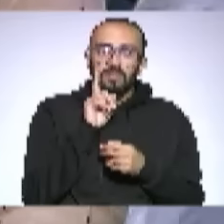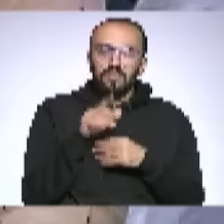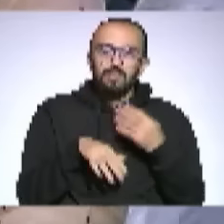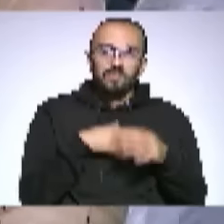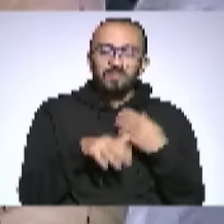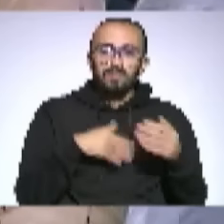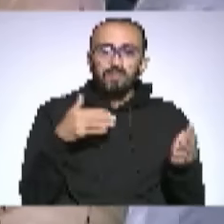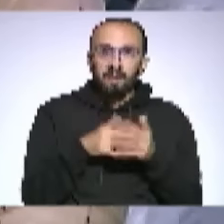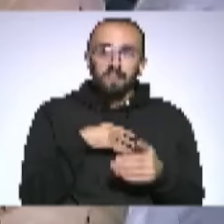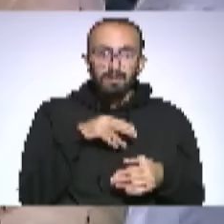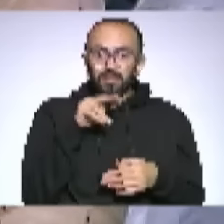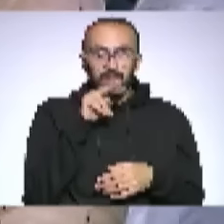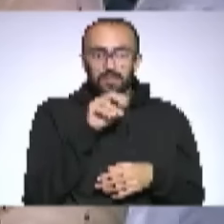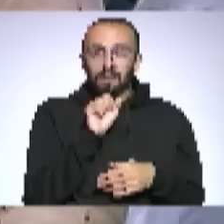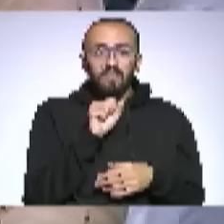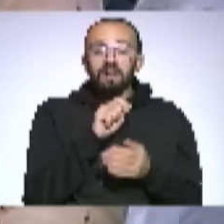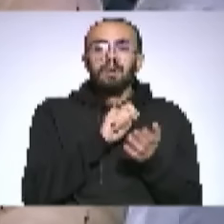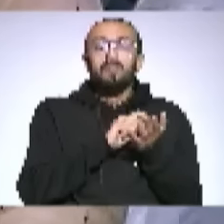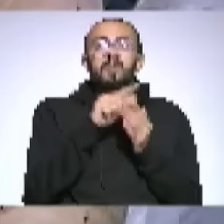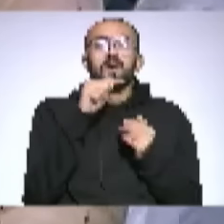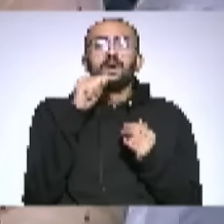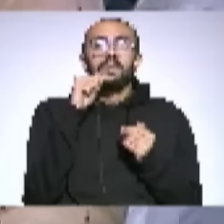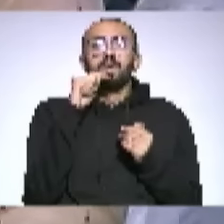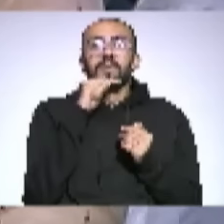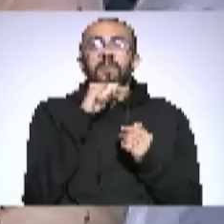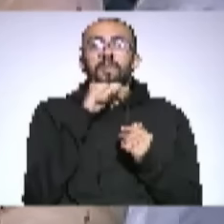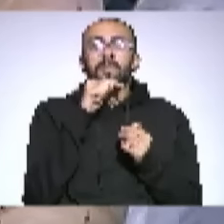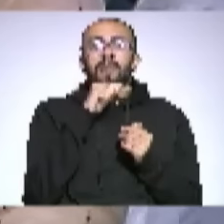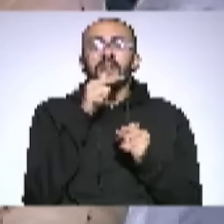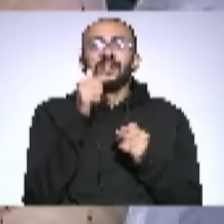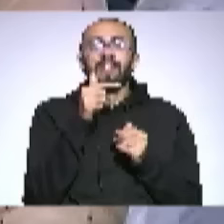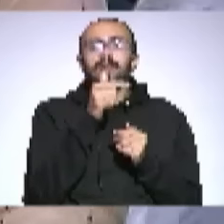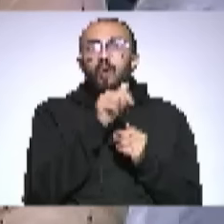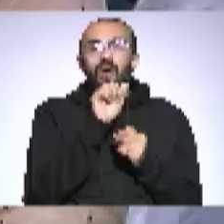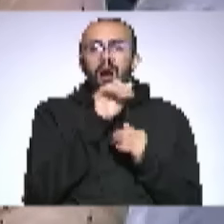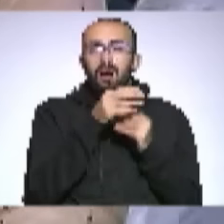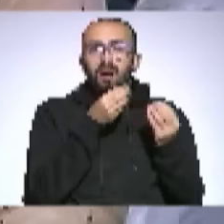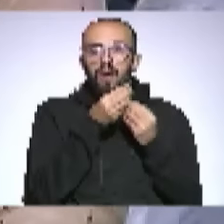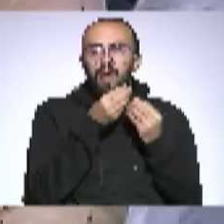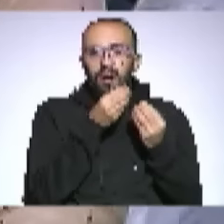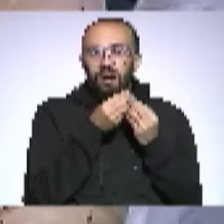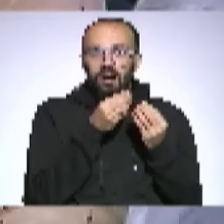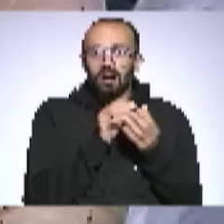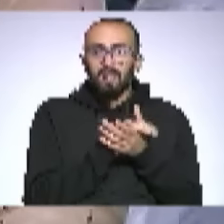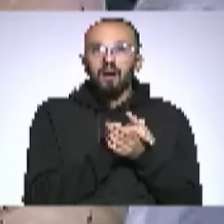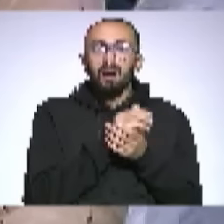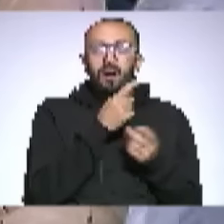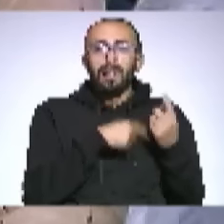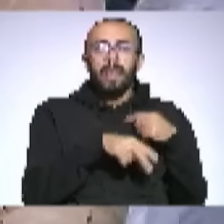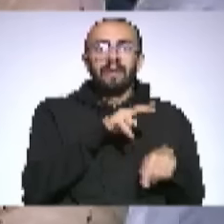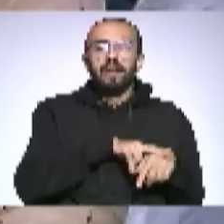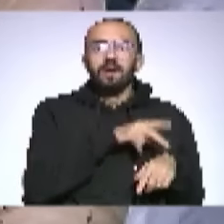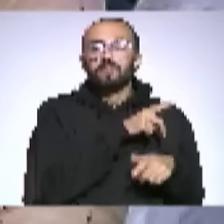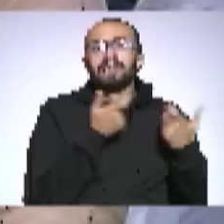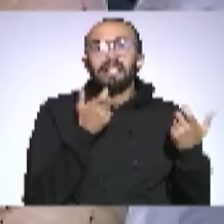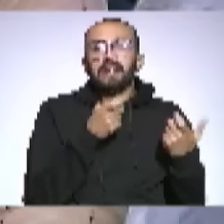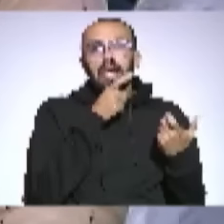ذلك اكتشفت انه بيكتب رساله لامراه اخرى على صفحته بالتيك توك بيناش دها بالرجوع ليه وانه